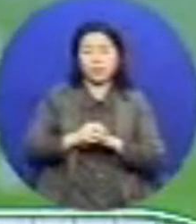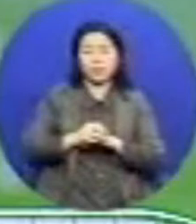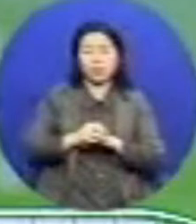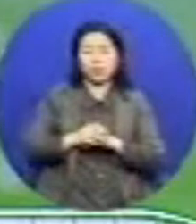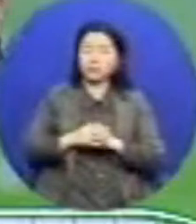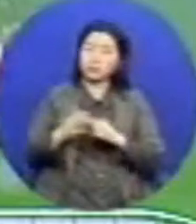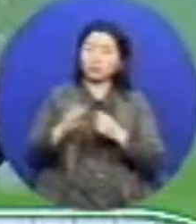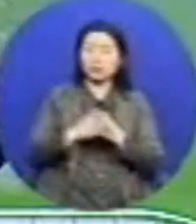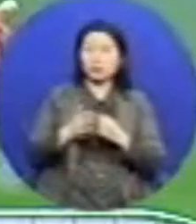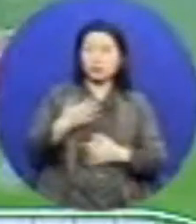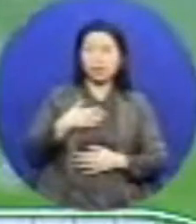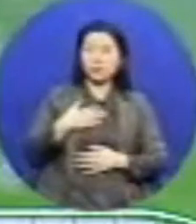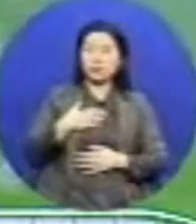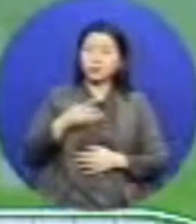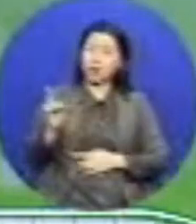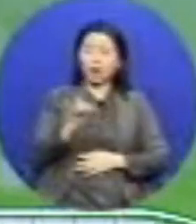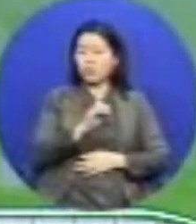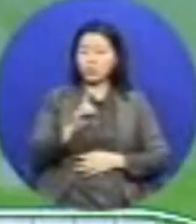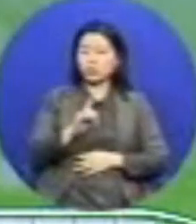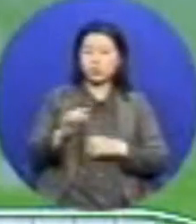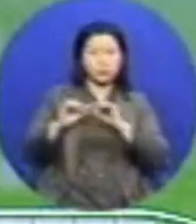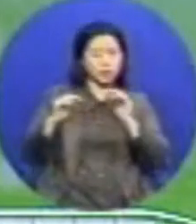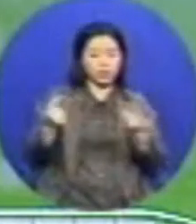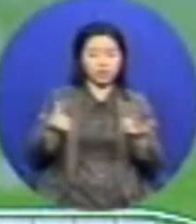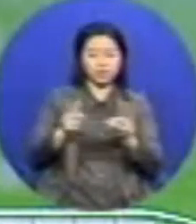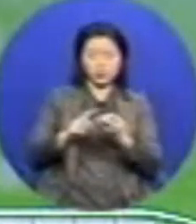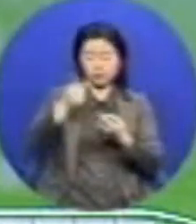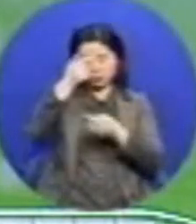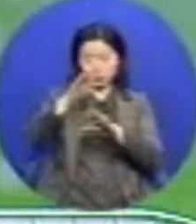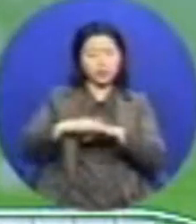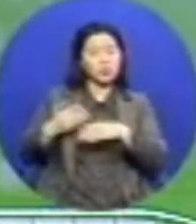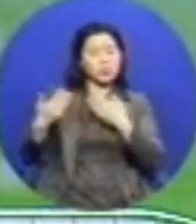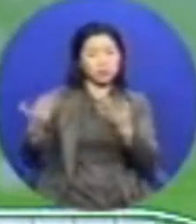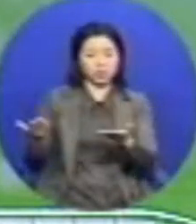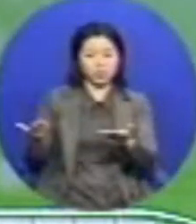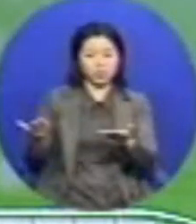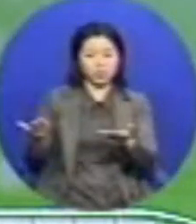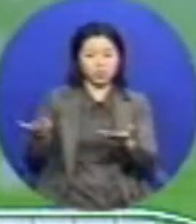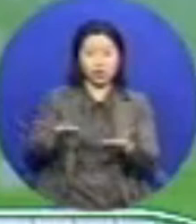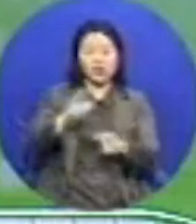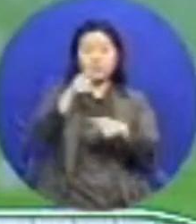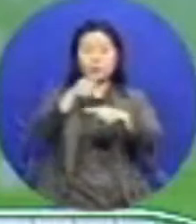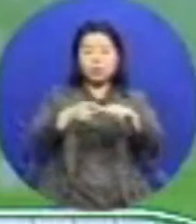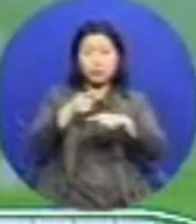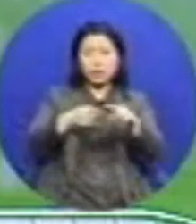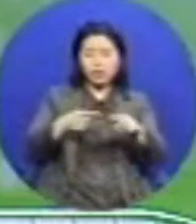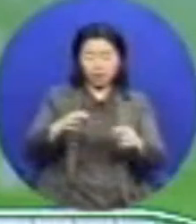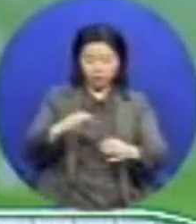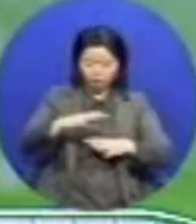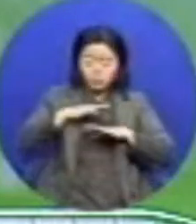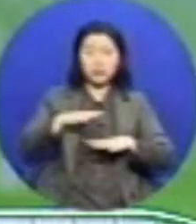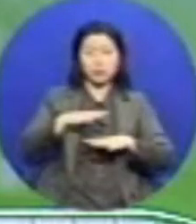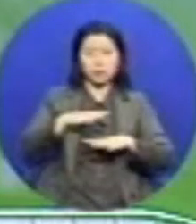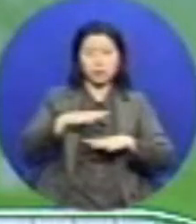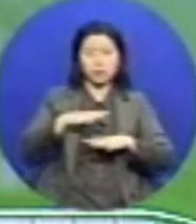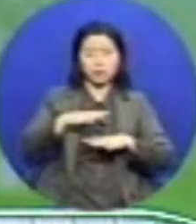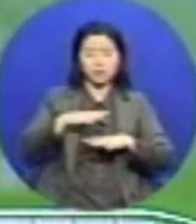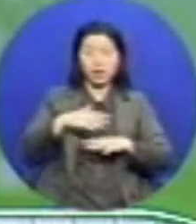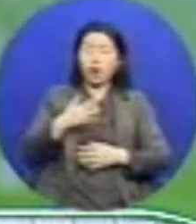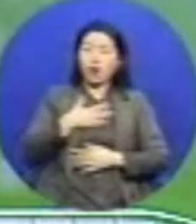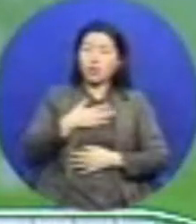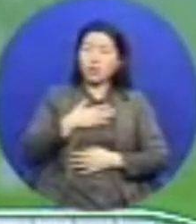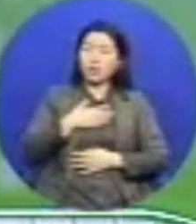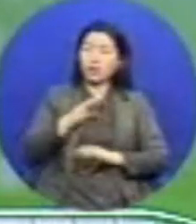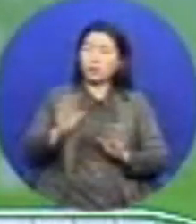그래서 자기는 너무 태어나게 예배를 드려 때요 예배를 드리면서 깜짝 놀라 떼고 자기가 환희 내가